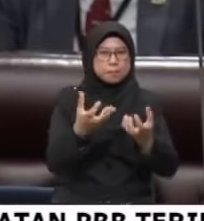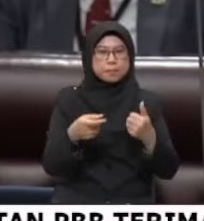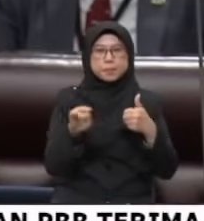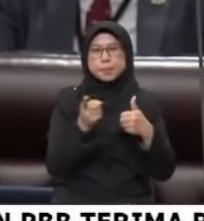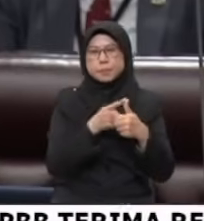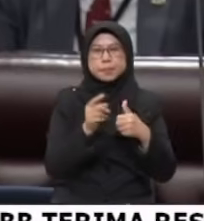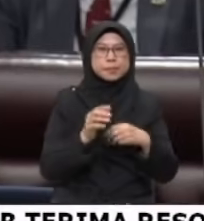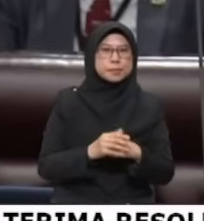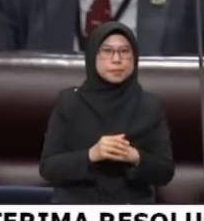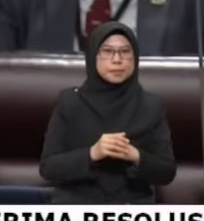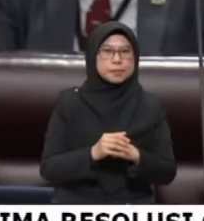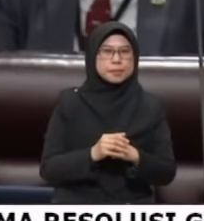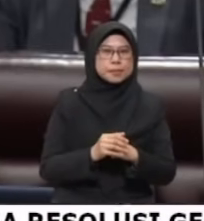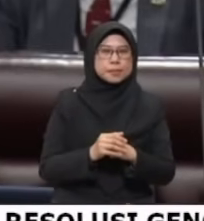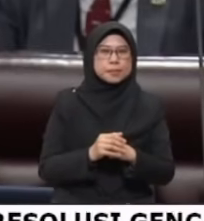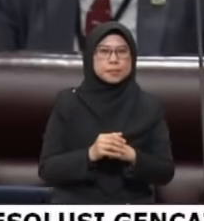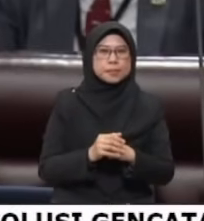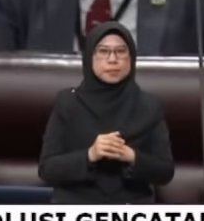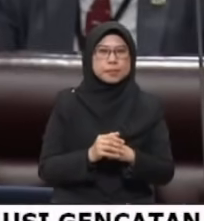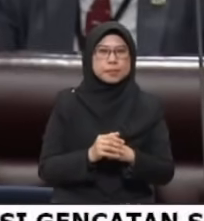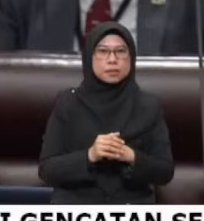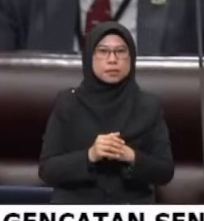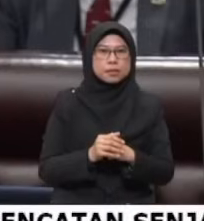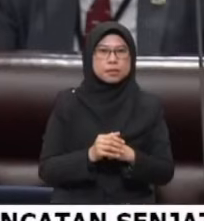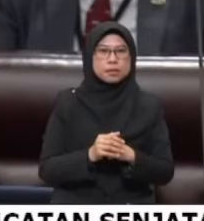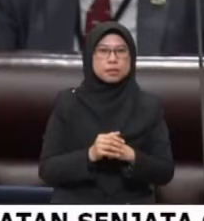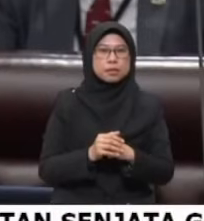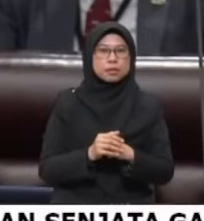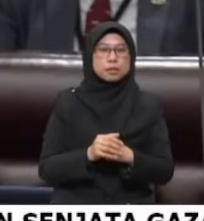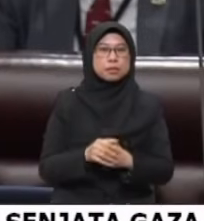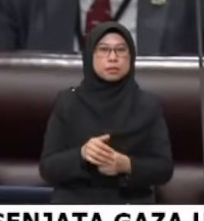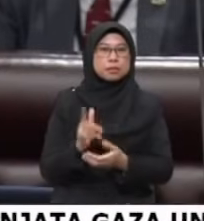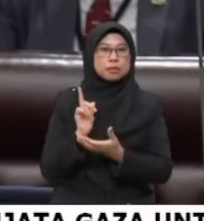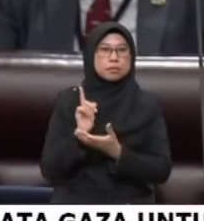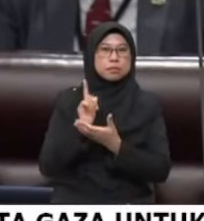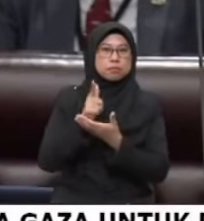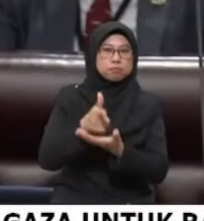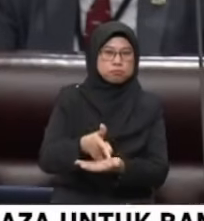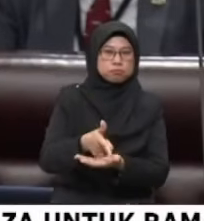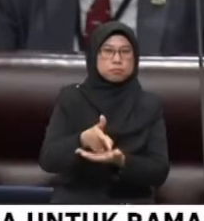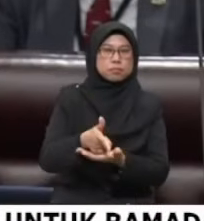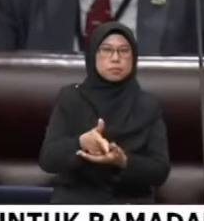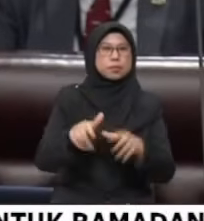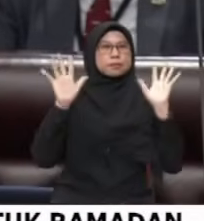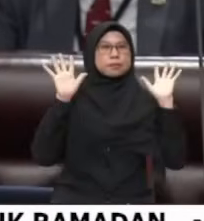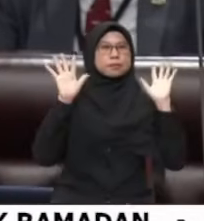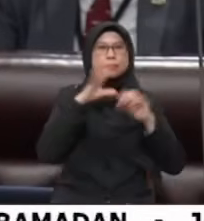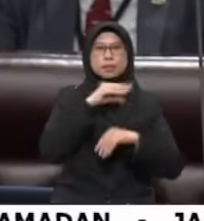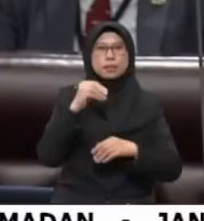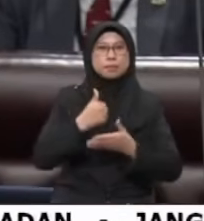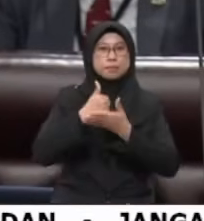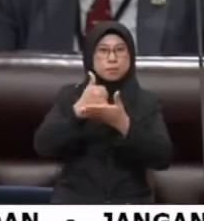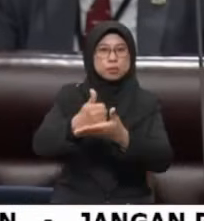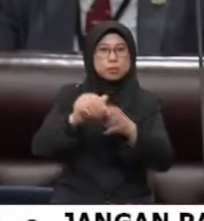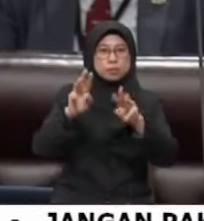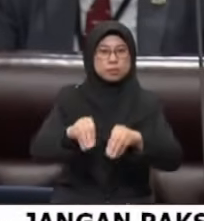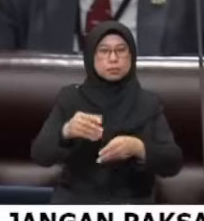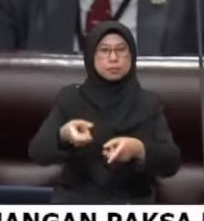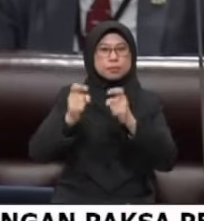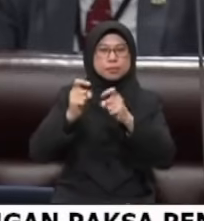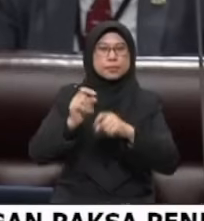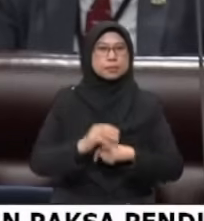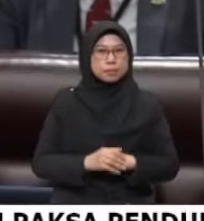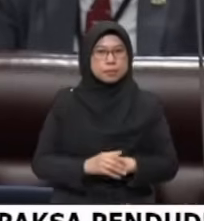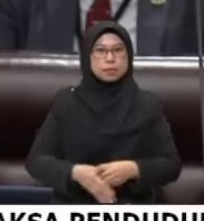iaitu nombor satu datou yang di-pertua gencatan senjata serta-merta dan bantuan kemanusiaan segera nombor